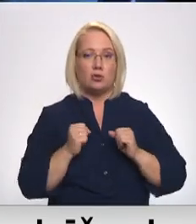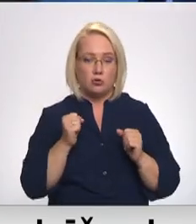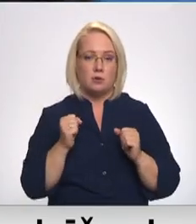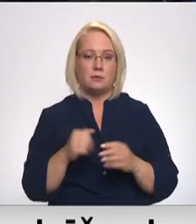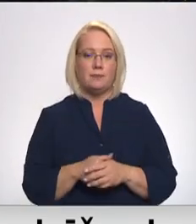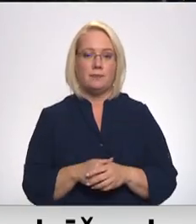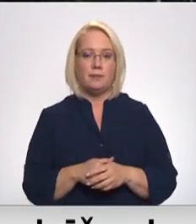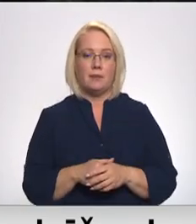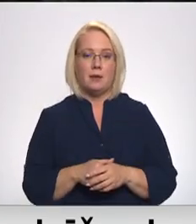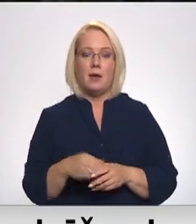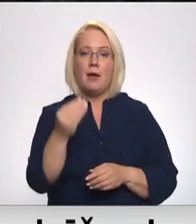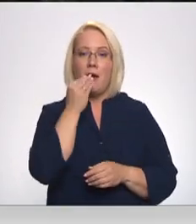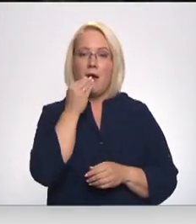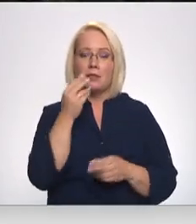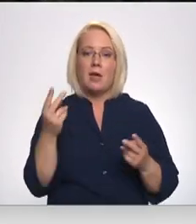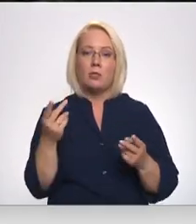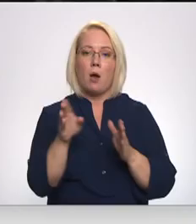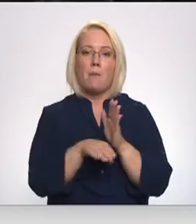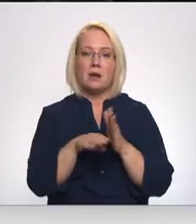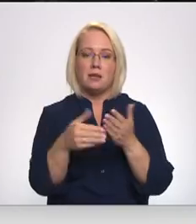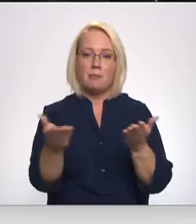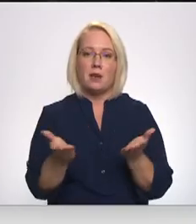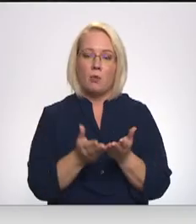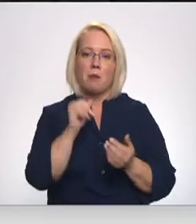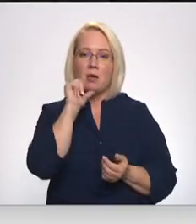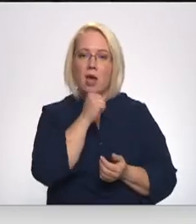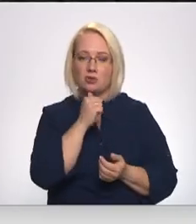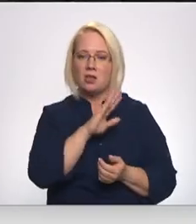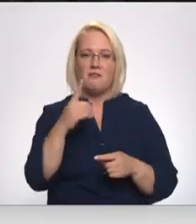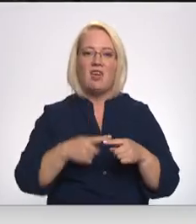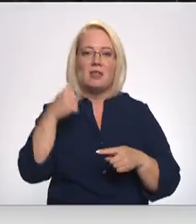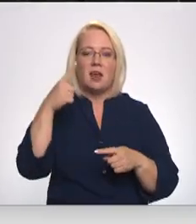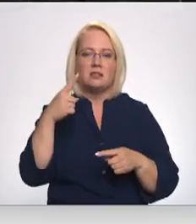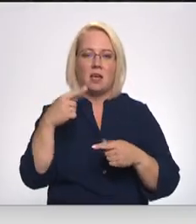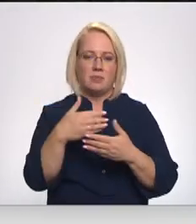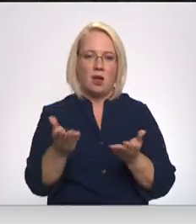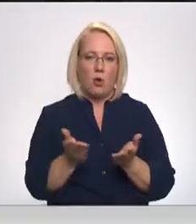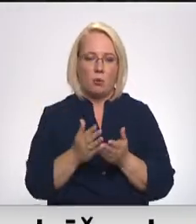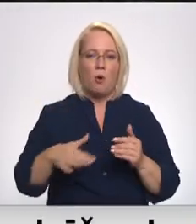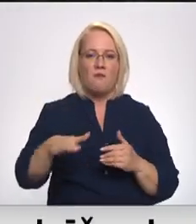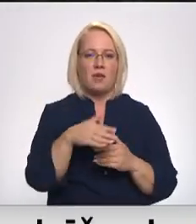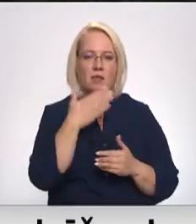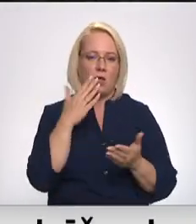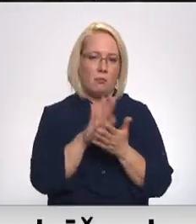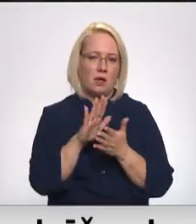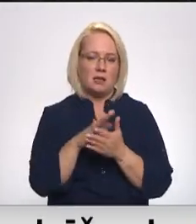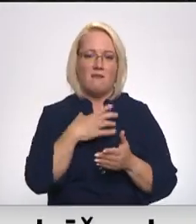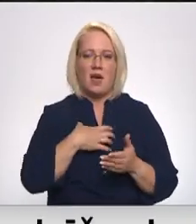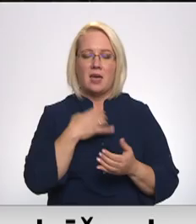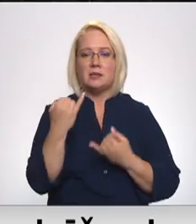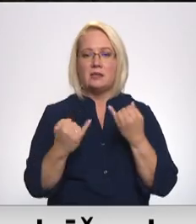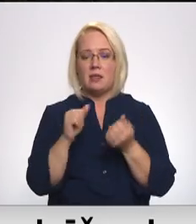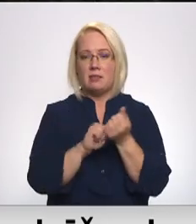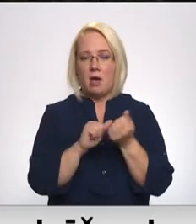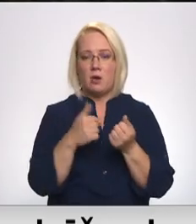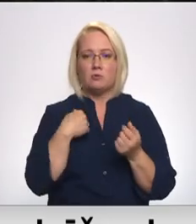nē. Ēdot no parastiem traukiem, ēdiens ir garšīgāks nekā no vienreizējiem, un arī vide netiek piesārņota. Vajag cienīt dabu, tāpēc es